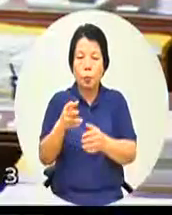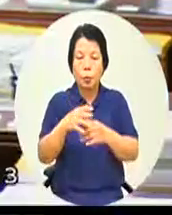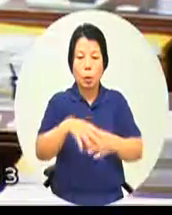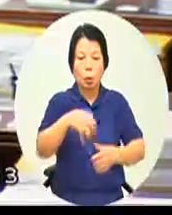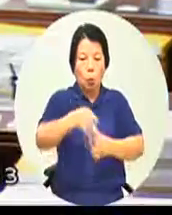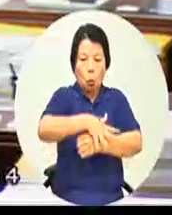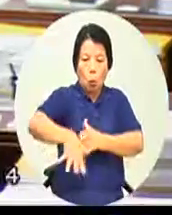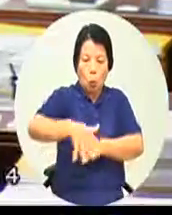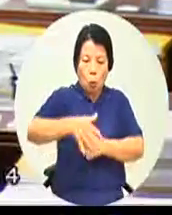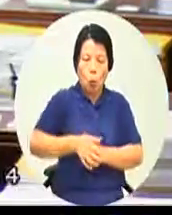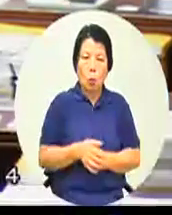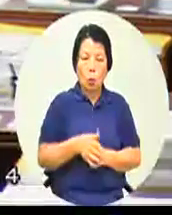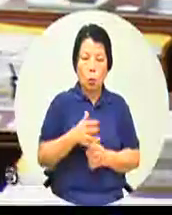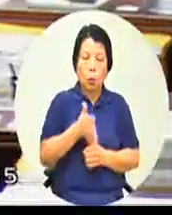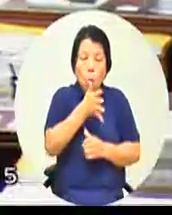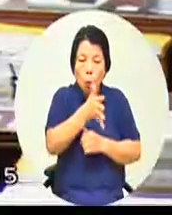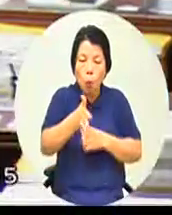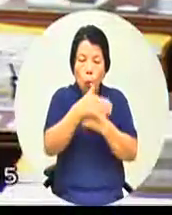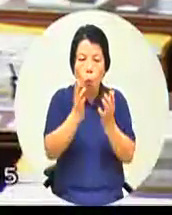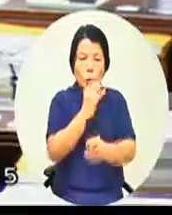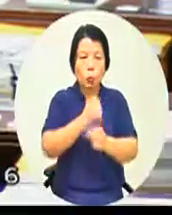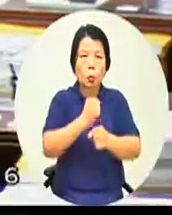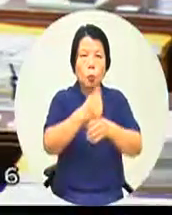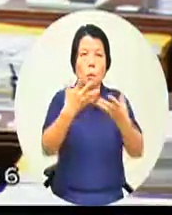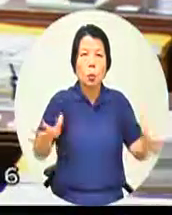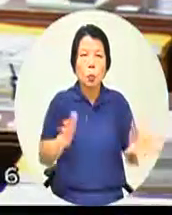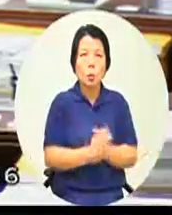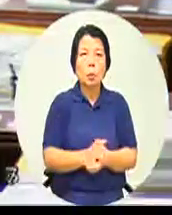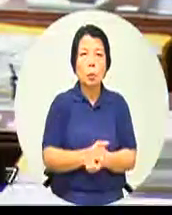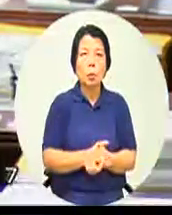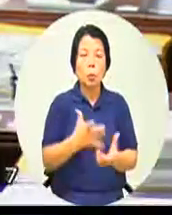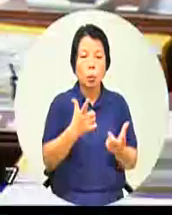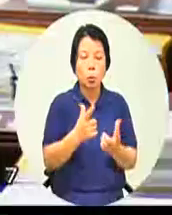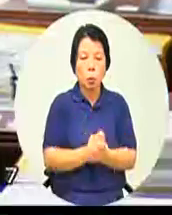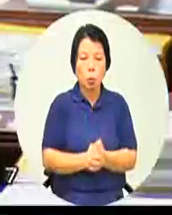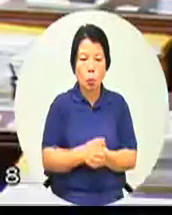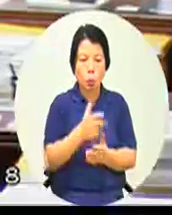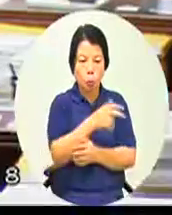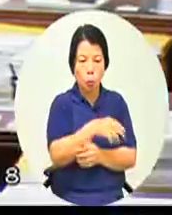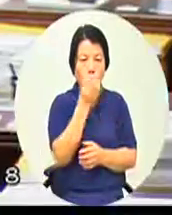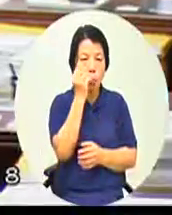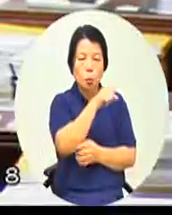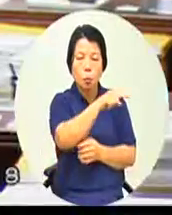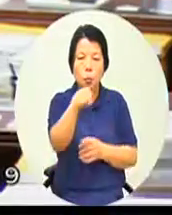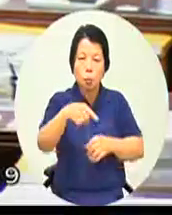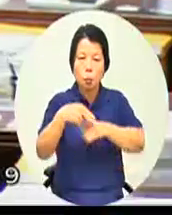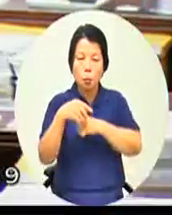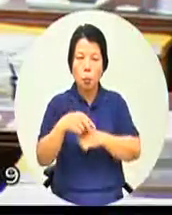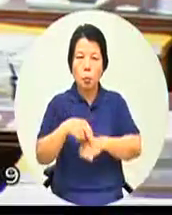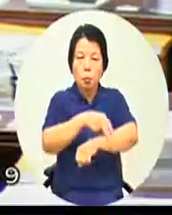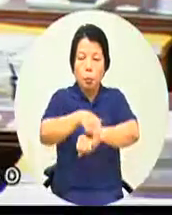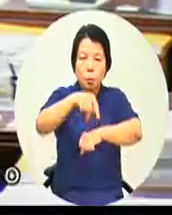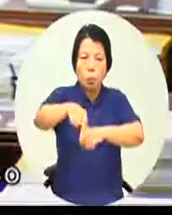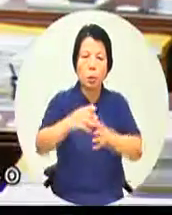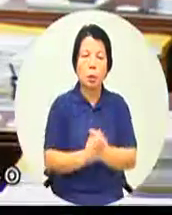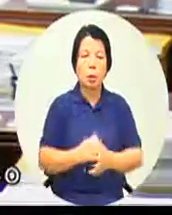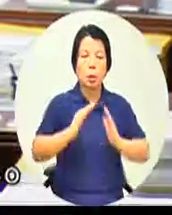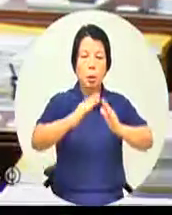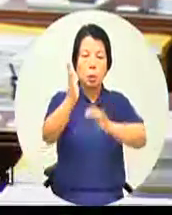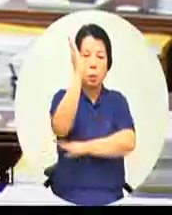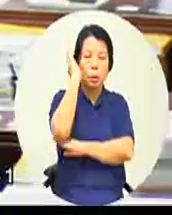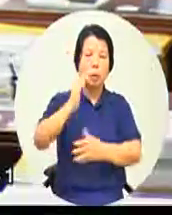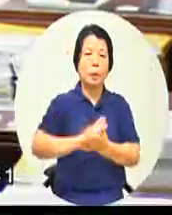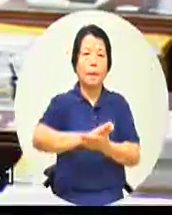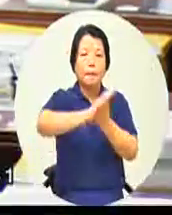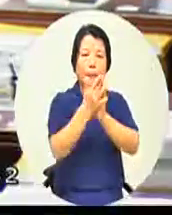然后呢，就在那边做了很多的社会运动，是最后我们 市政府从善如流，把它变成文化